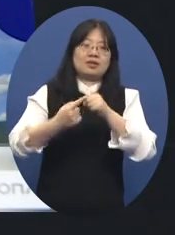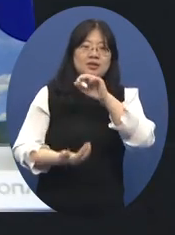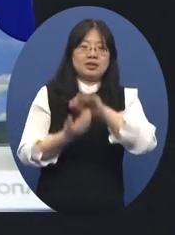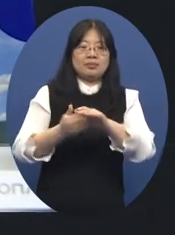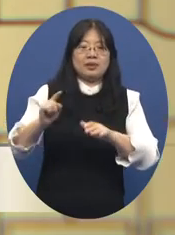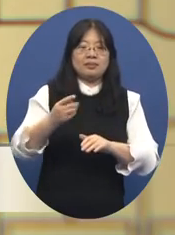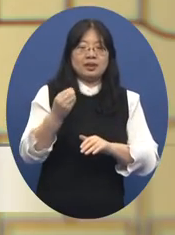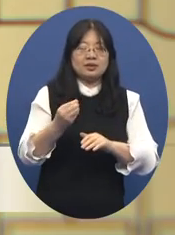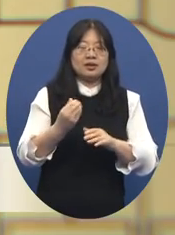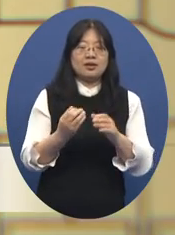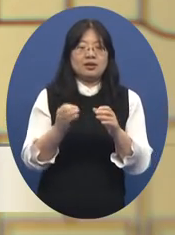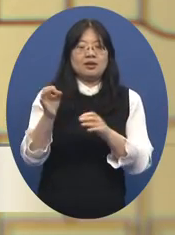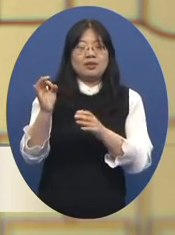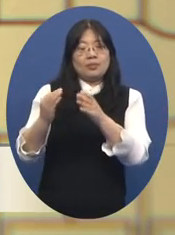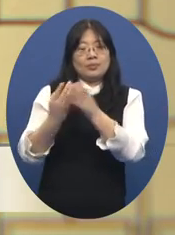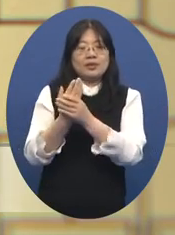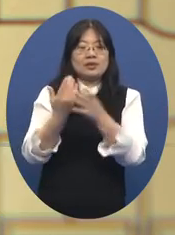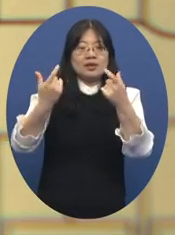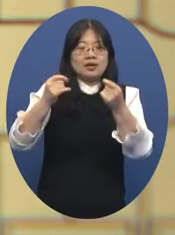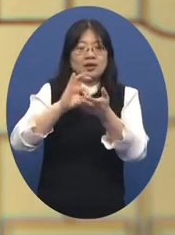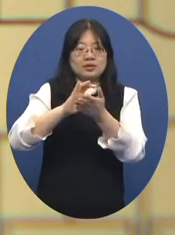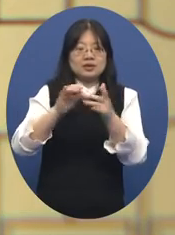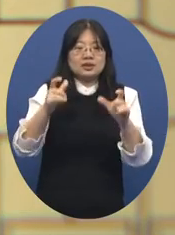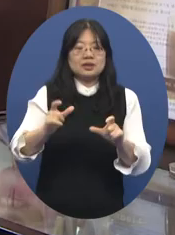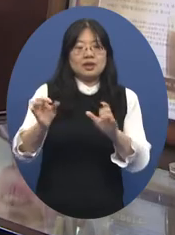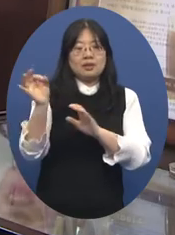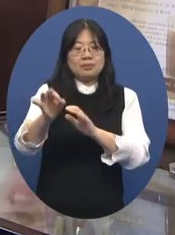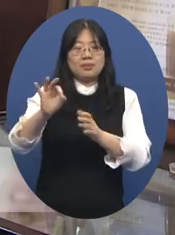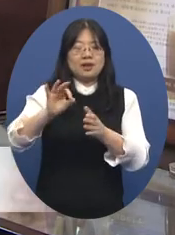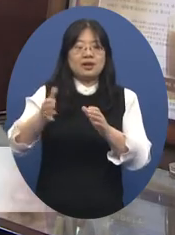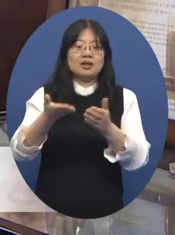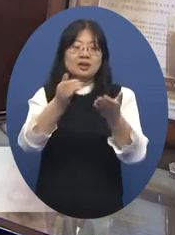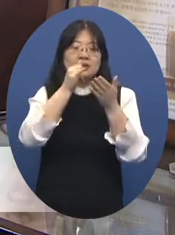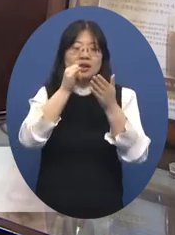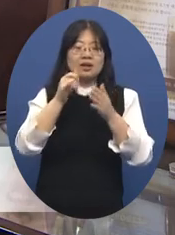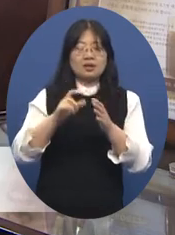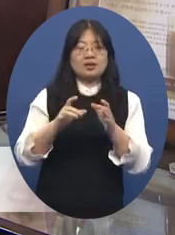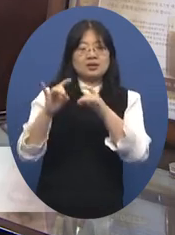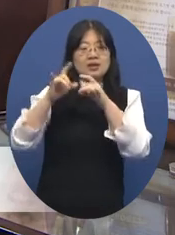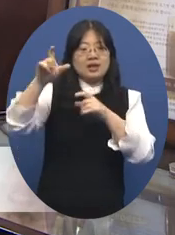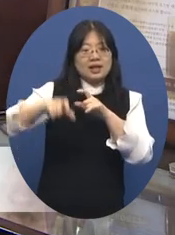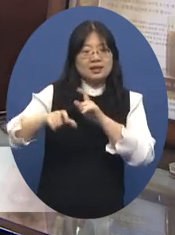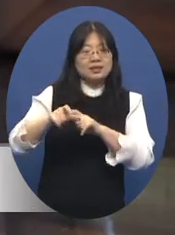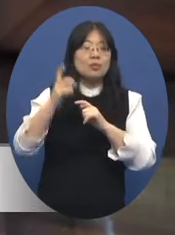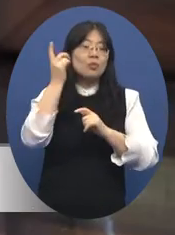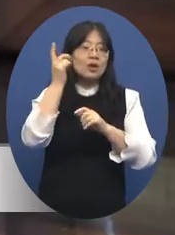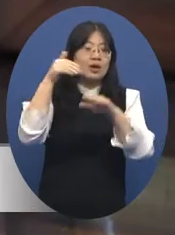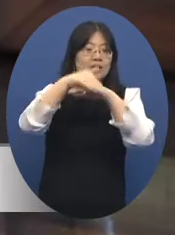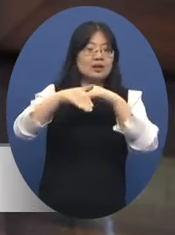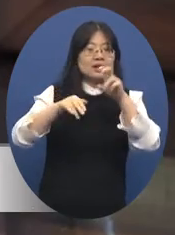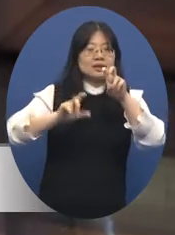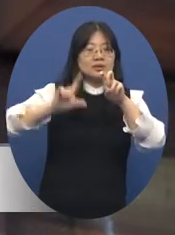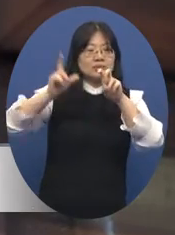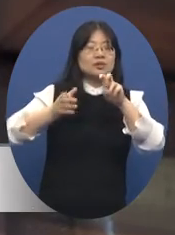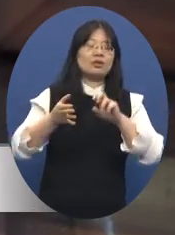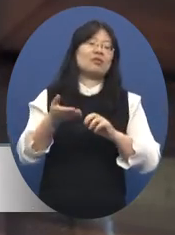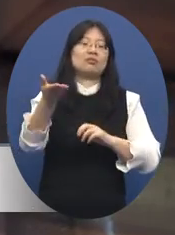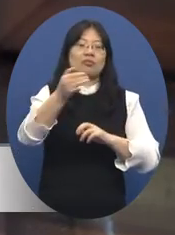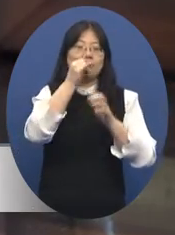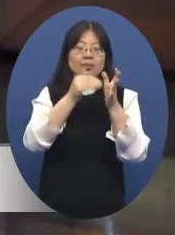원을 현금처럼 쓸수 있는 지역 화폐로 지급합니다. 전자카드나 모바일 형태로 오는 20일부터